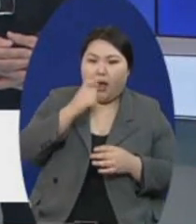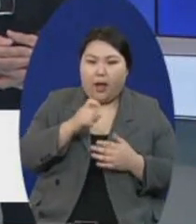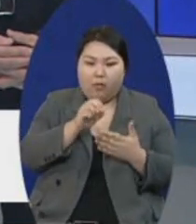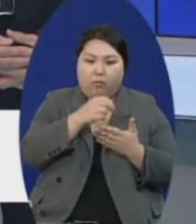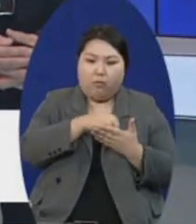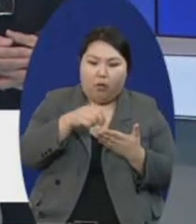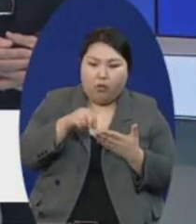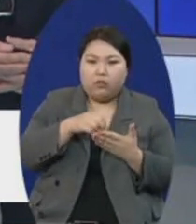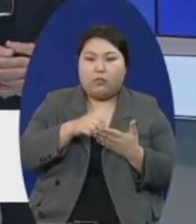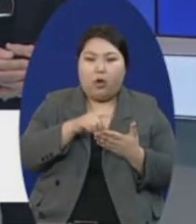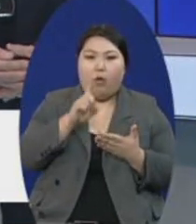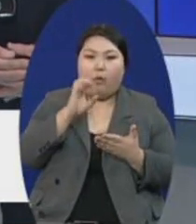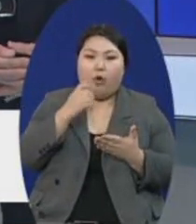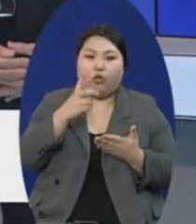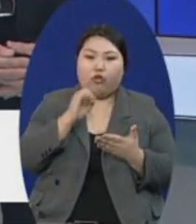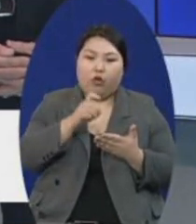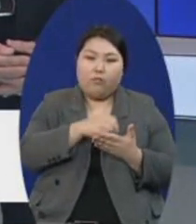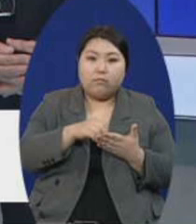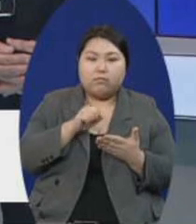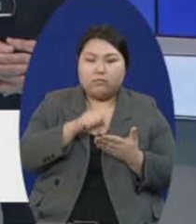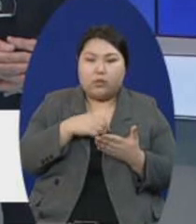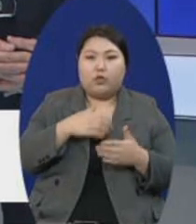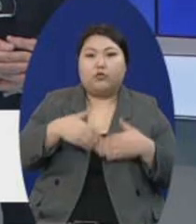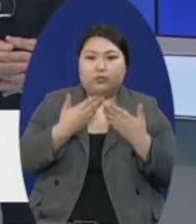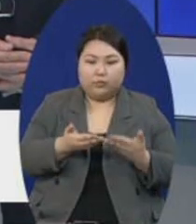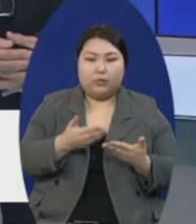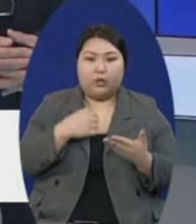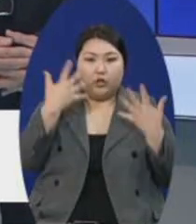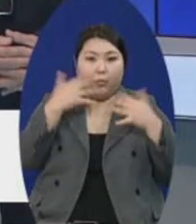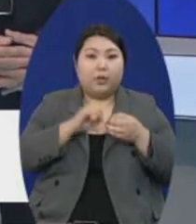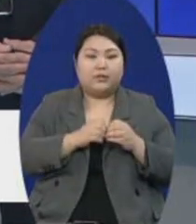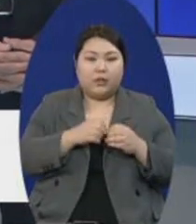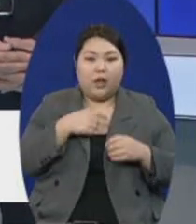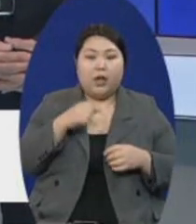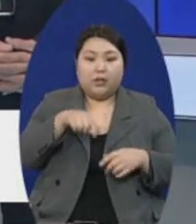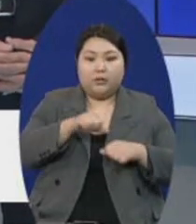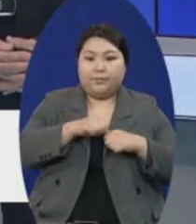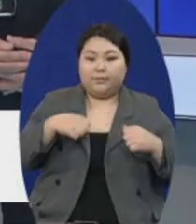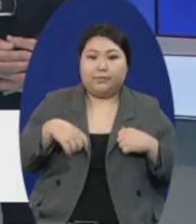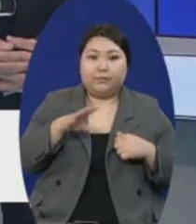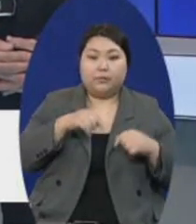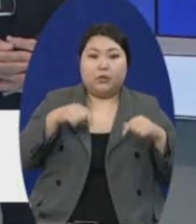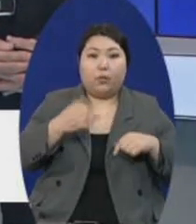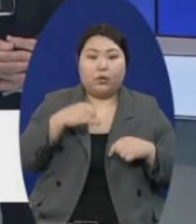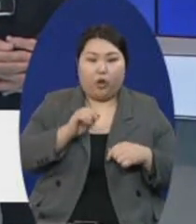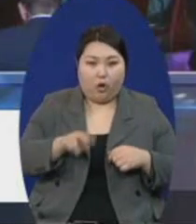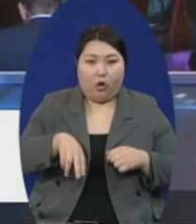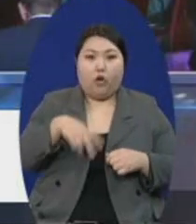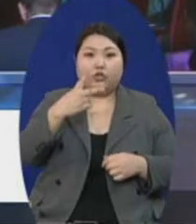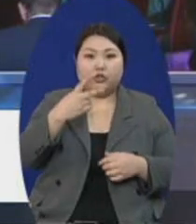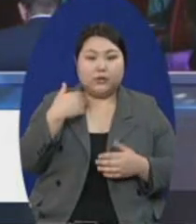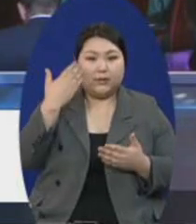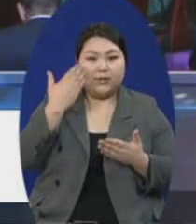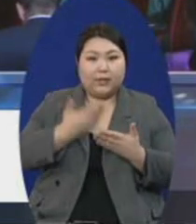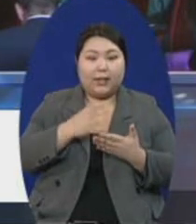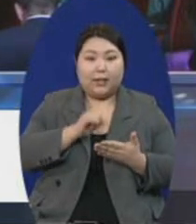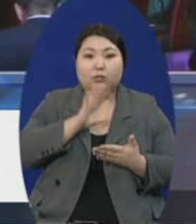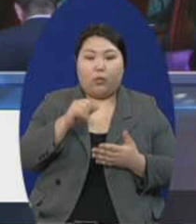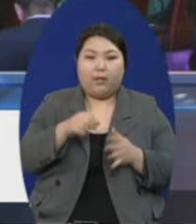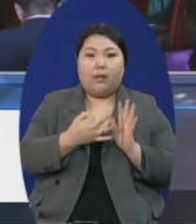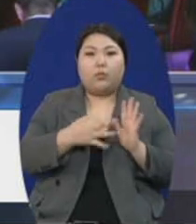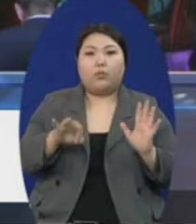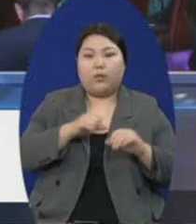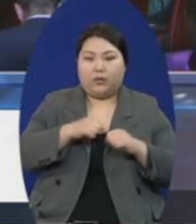зохион байгуулалтын ажил хийгдсэн. За тухайн иргэдээс 800 энэ удаагийн 2 санал асуулгад оролцож